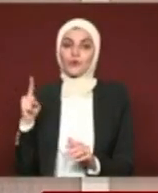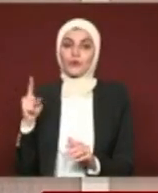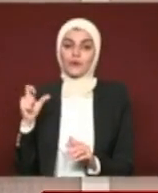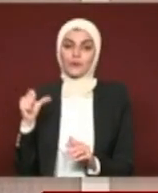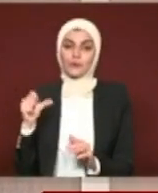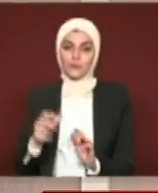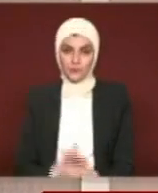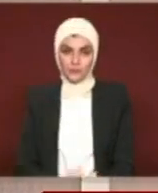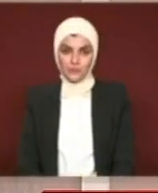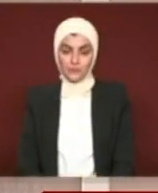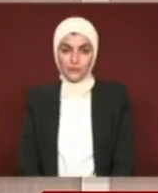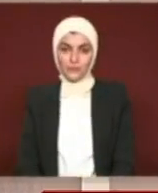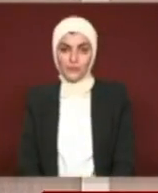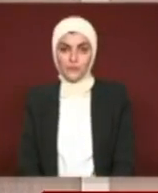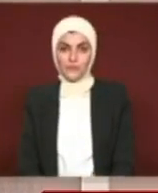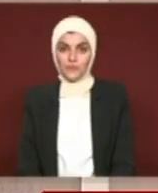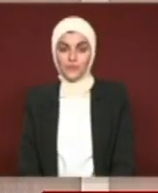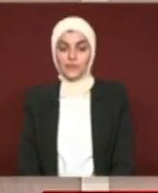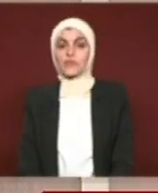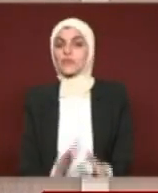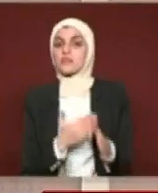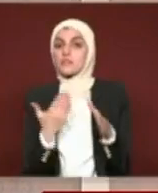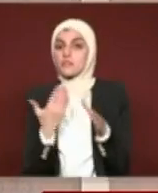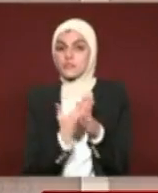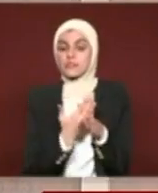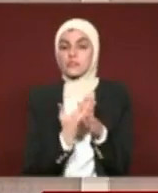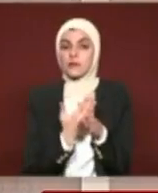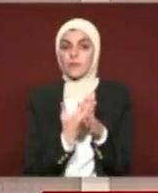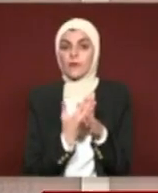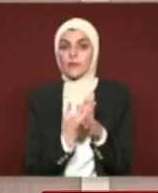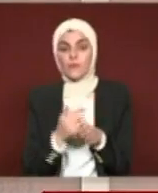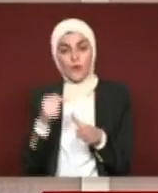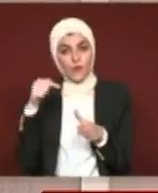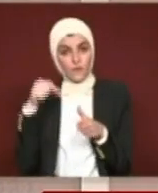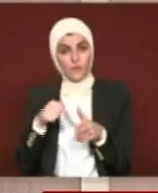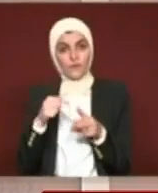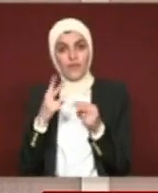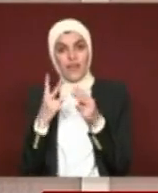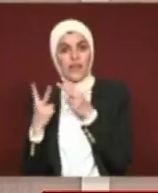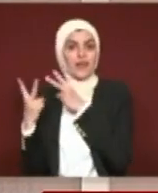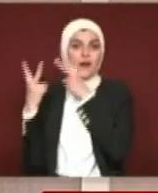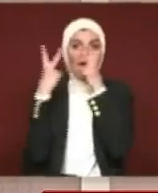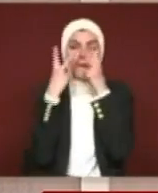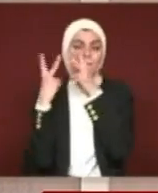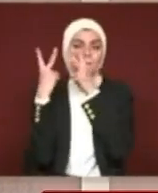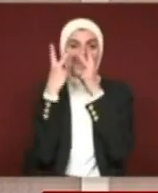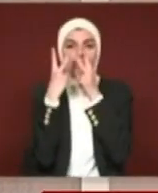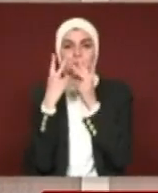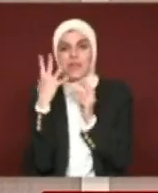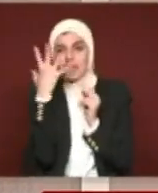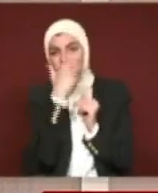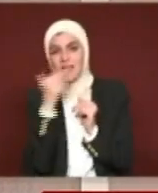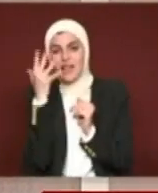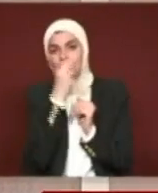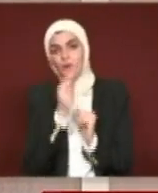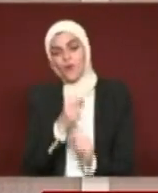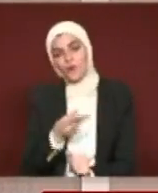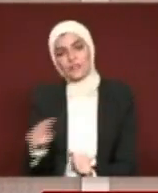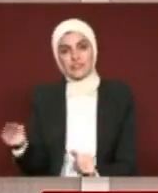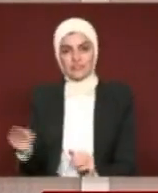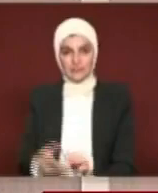حسام بدراوي لأنها تحمل كثير من الأوجه التي يتطلع إليها الشعب المصري في المرحلة القادمة.